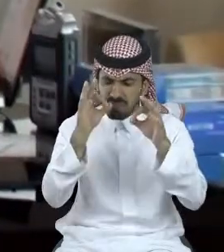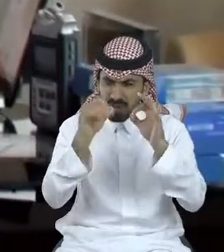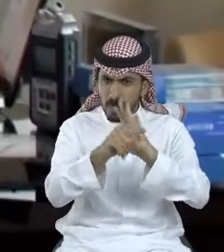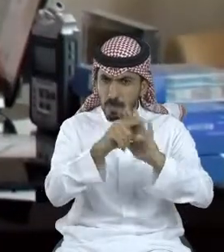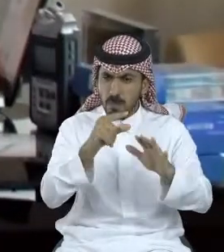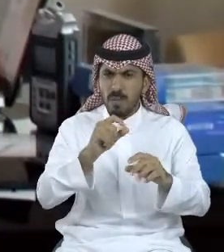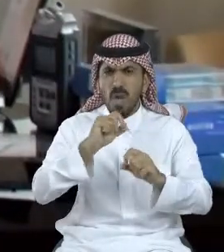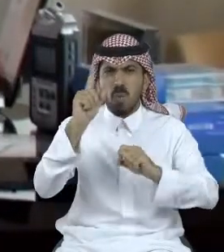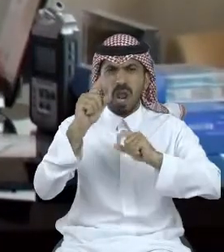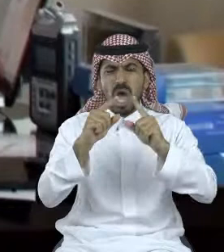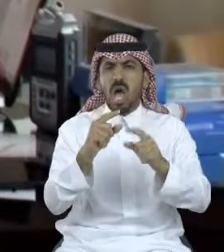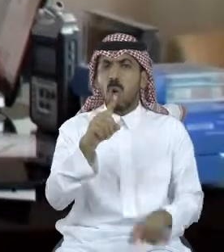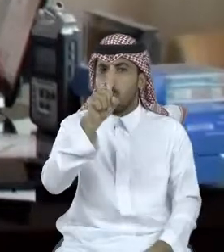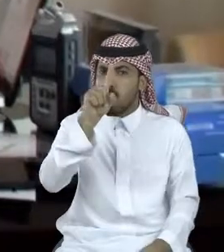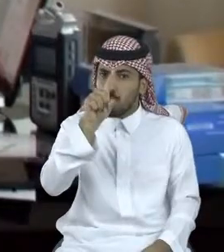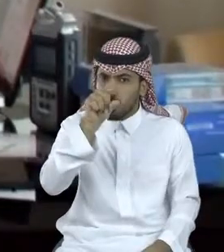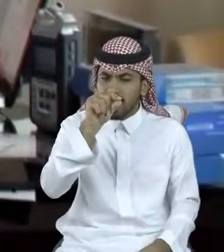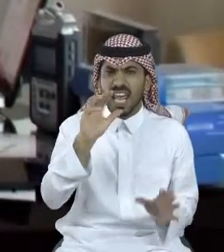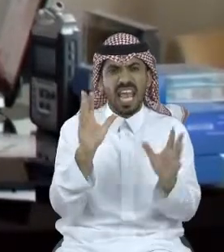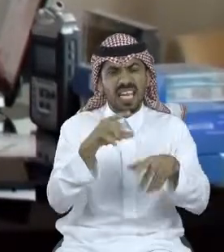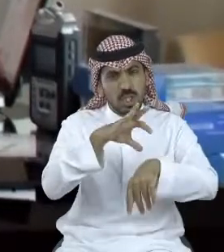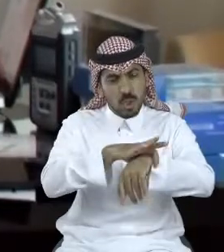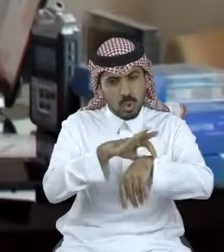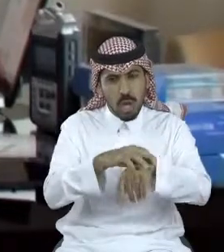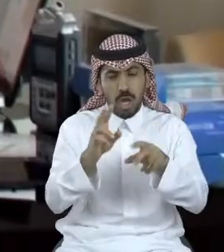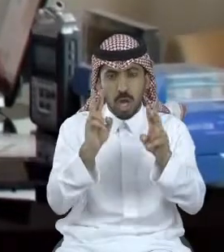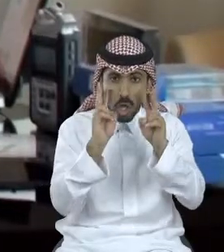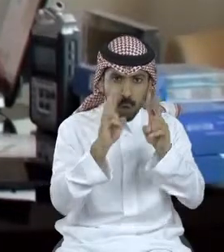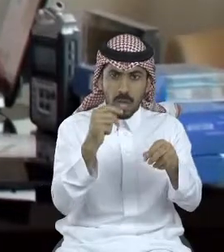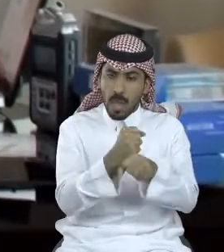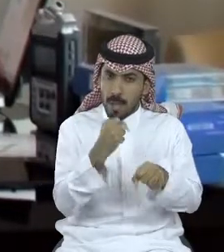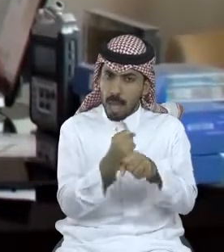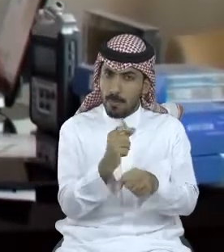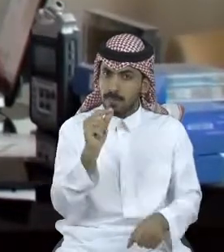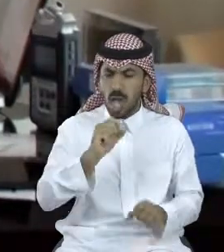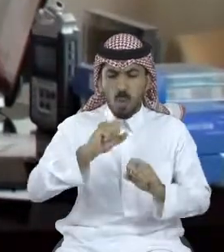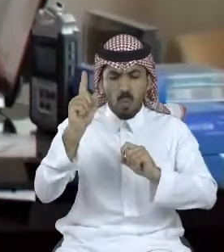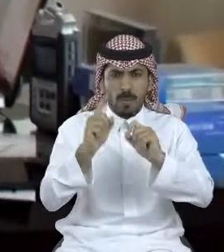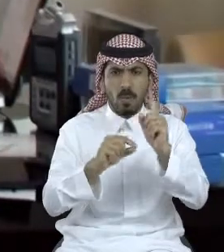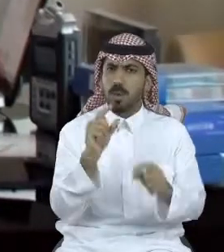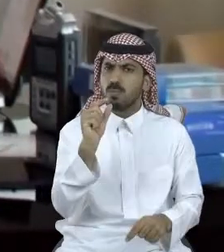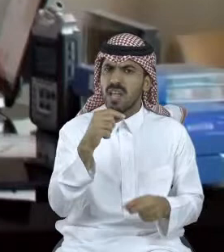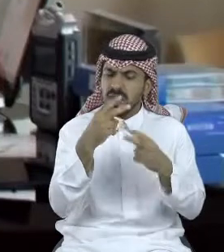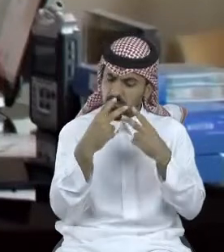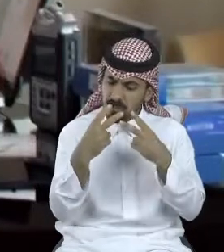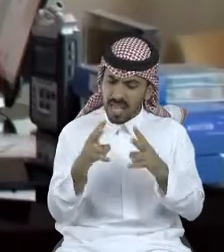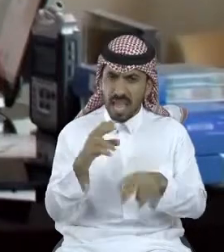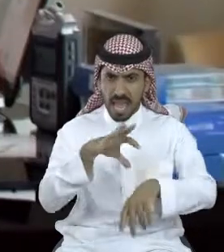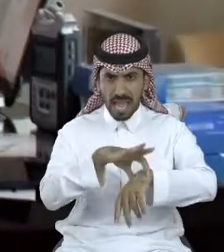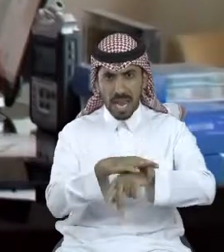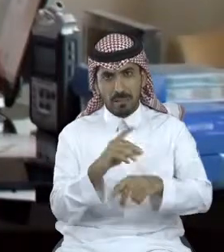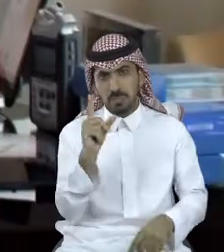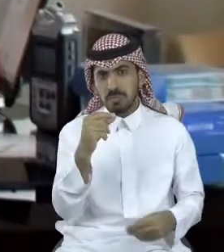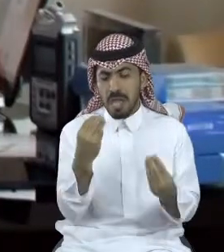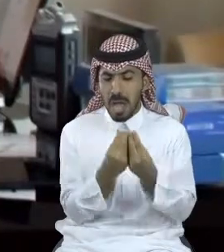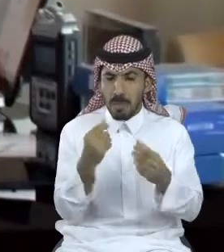اول اول على تويتر ان شاء الله. فمن ناحيه السواره تصير تاخذها تصير تستخدم حياتك الطبيعيه فيها اول باول، مبدا ان تلبس السواره وتشوفه قبل